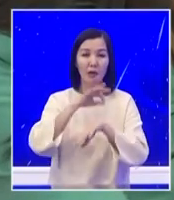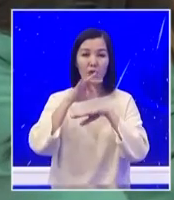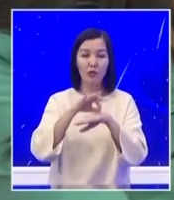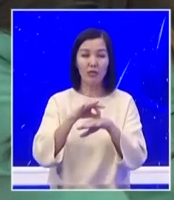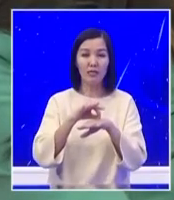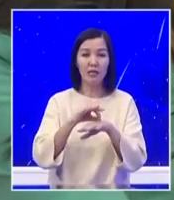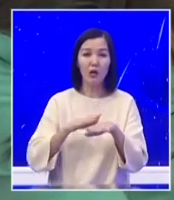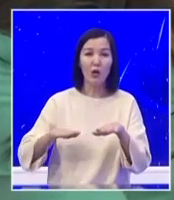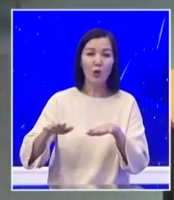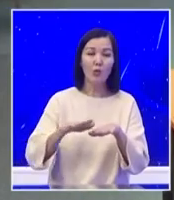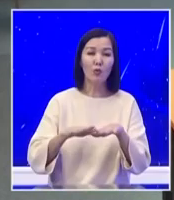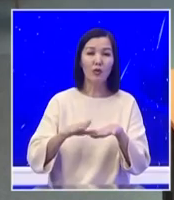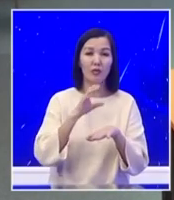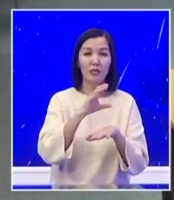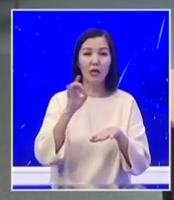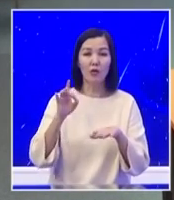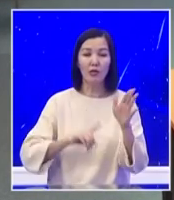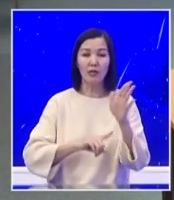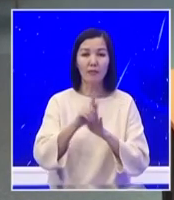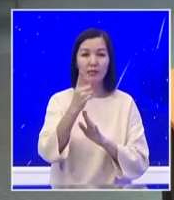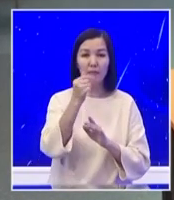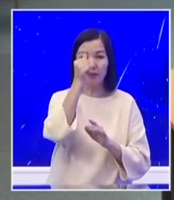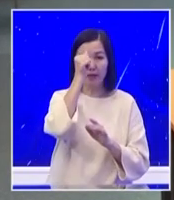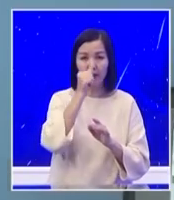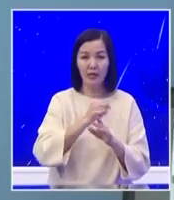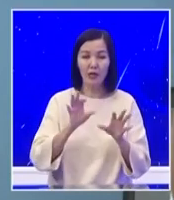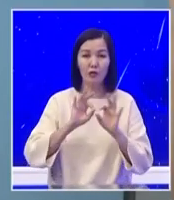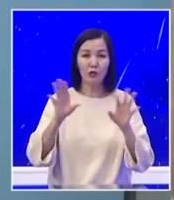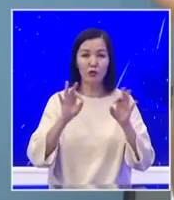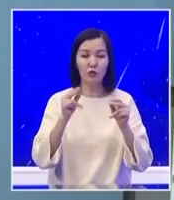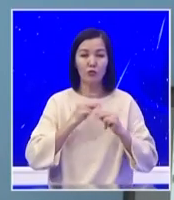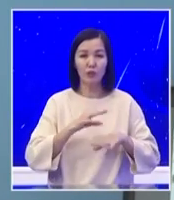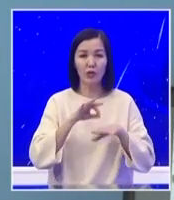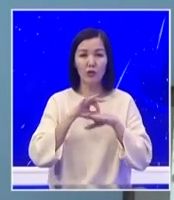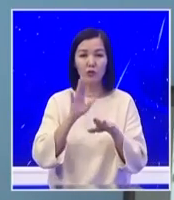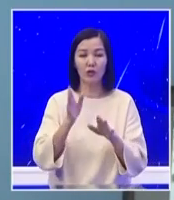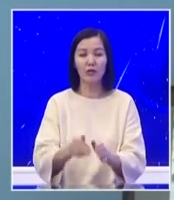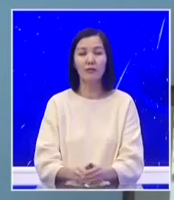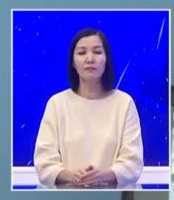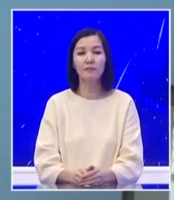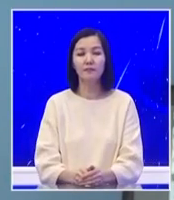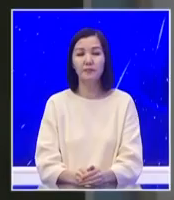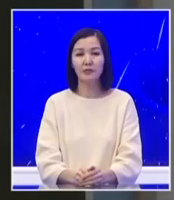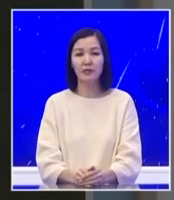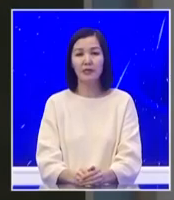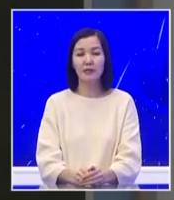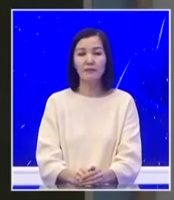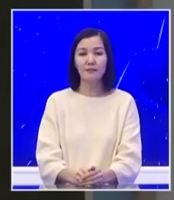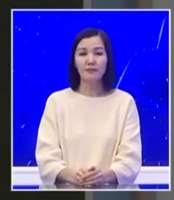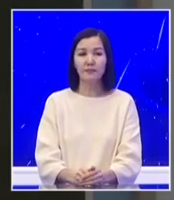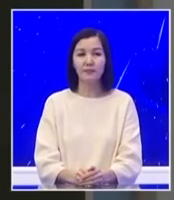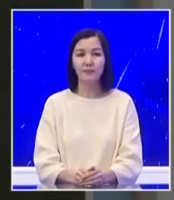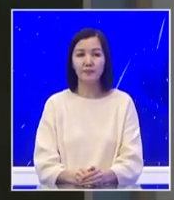Ал өңір аймақтарында сәуірден бастап бір ай көлемінде түсіндіру жұмыстары жүргізілмек. Меруерт Қыдырбайқызы, Жасұлан Шымкенже,